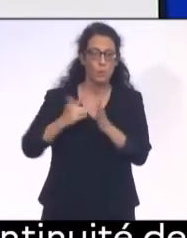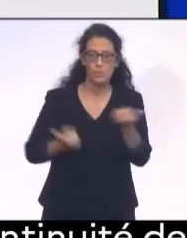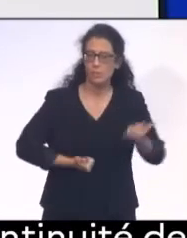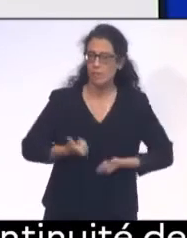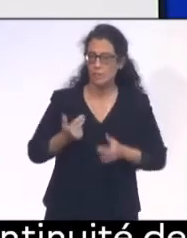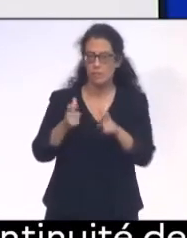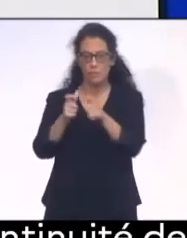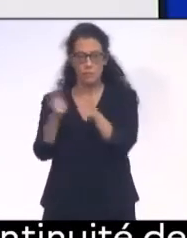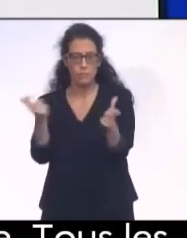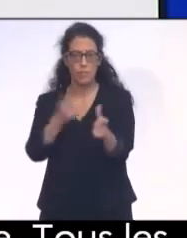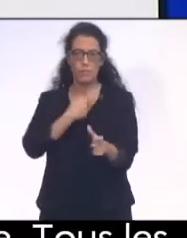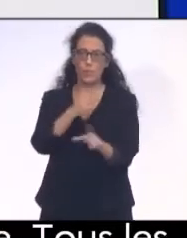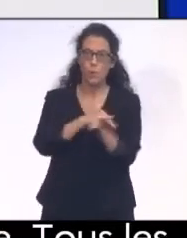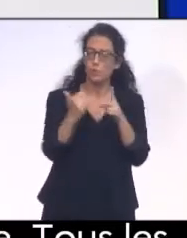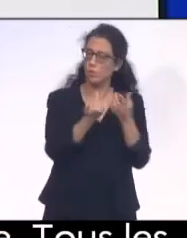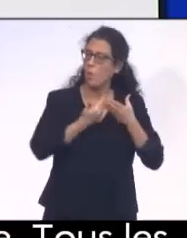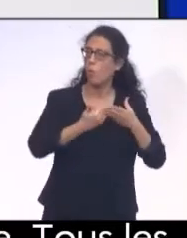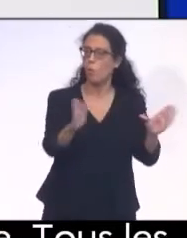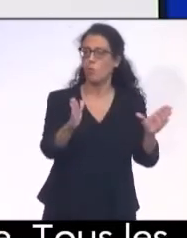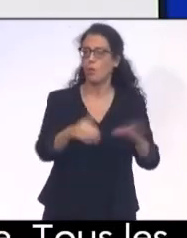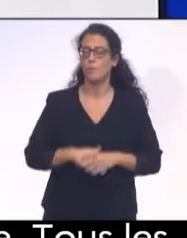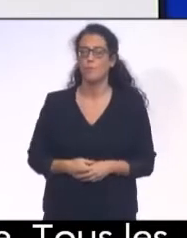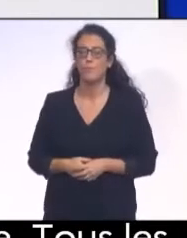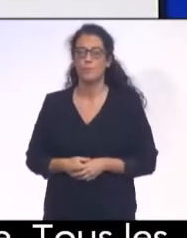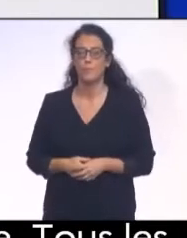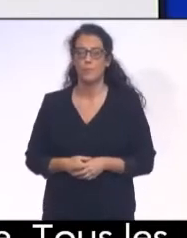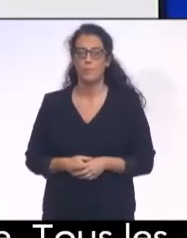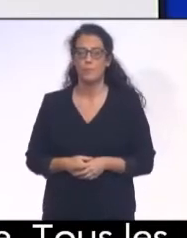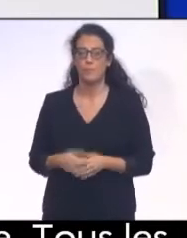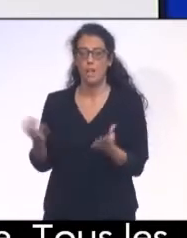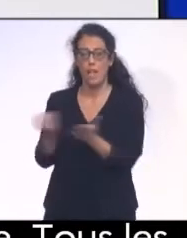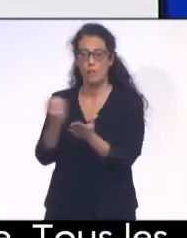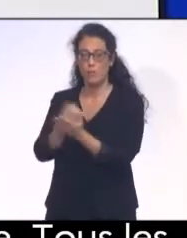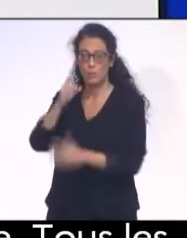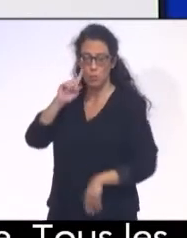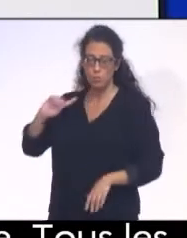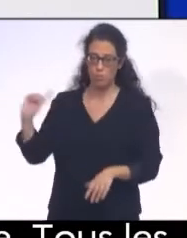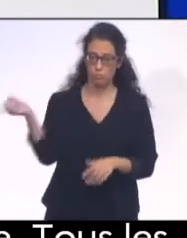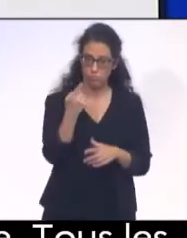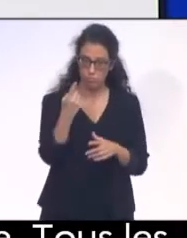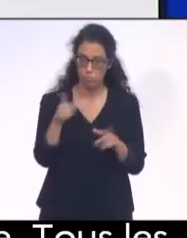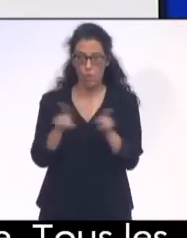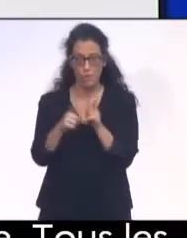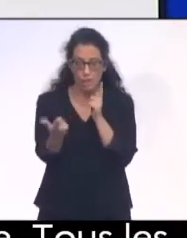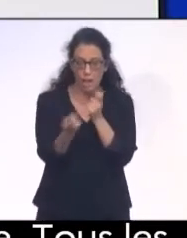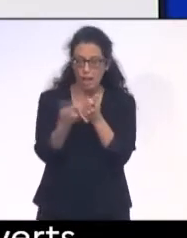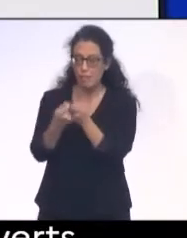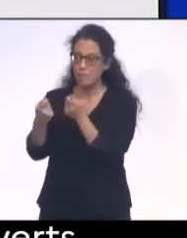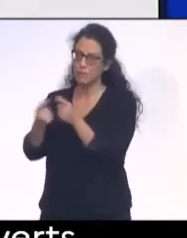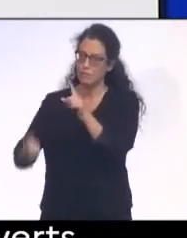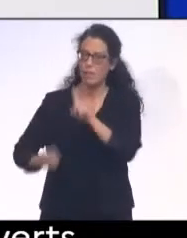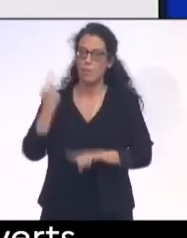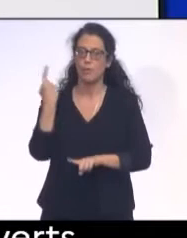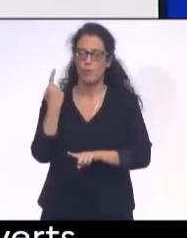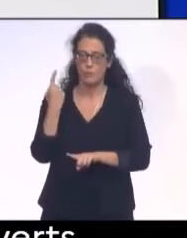ouverts. L'information de tous, adaptée aux besoins de chacun, est primordiale. Le communiqué de presse du